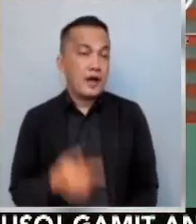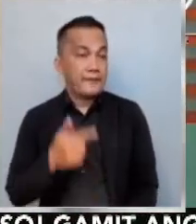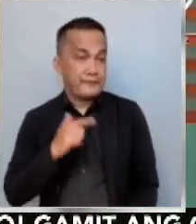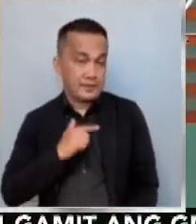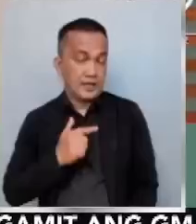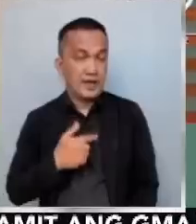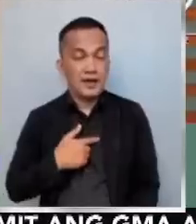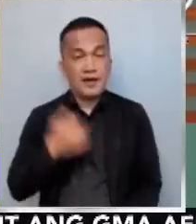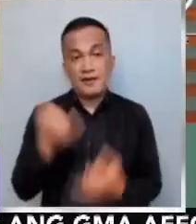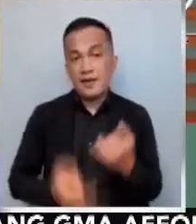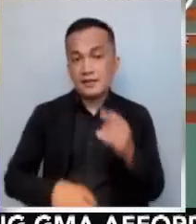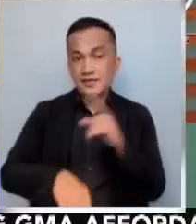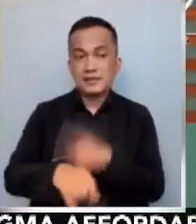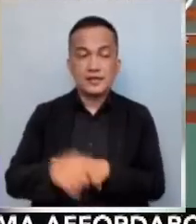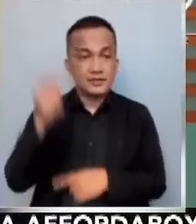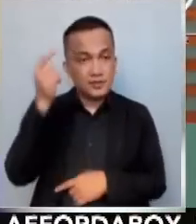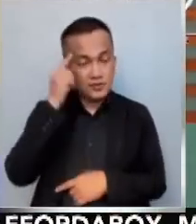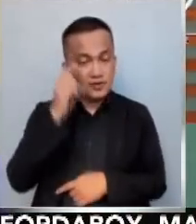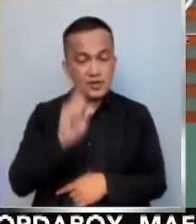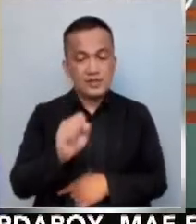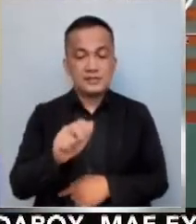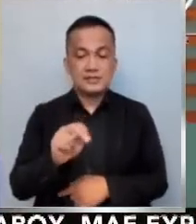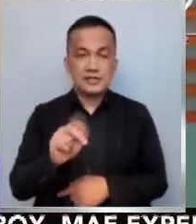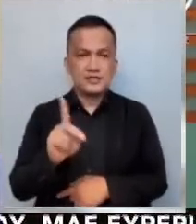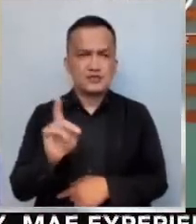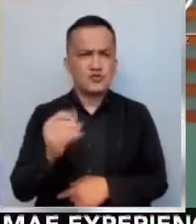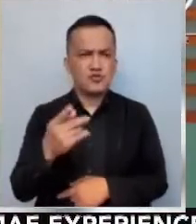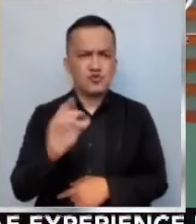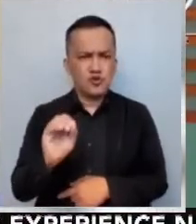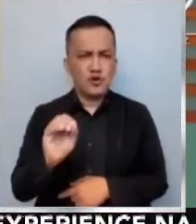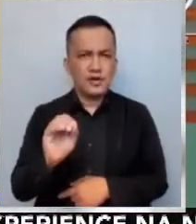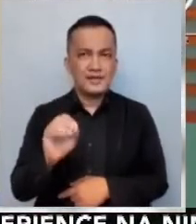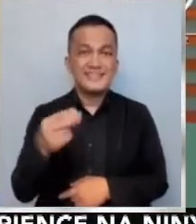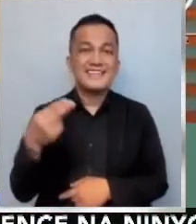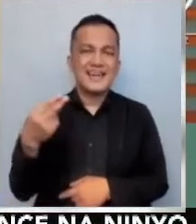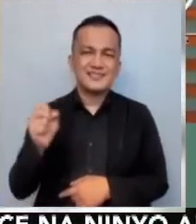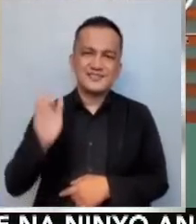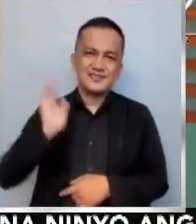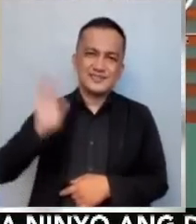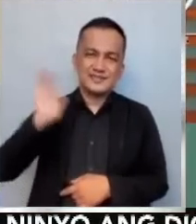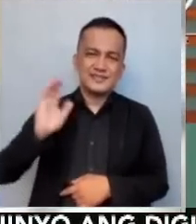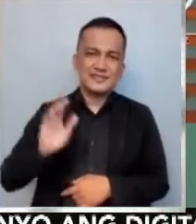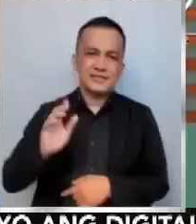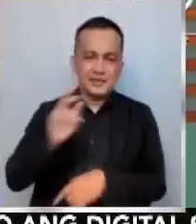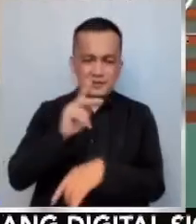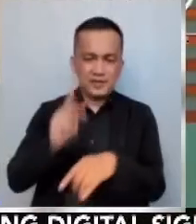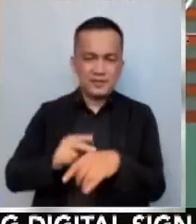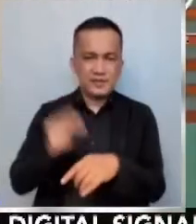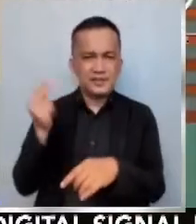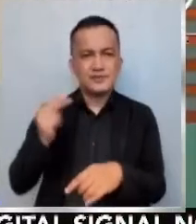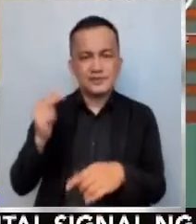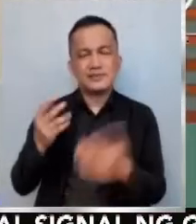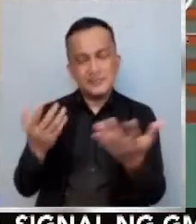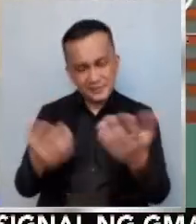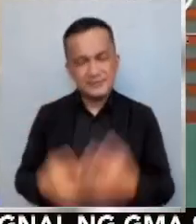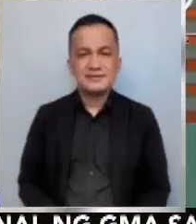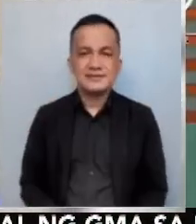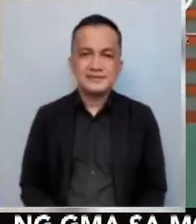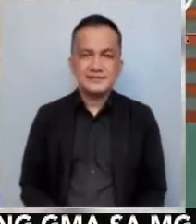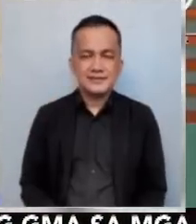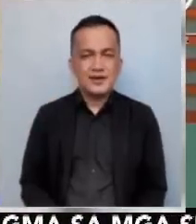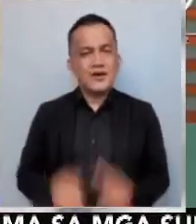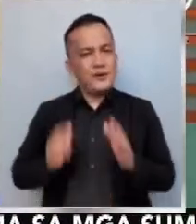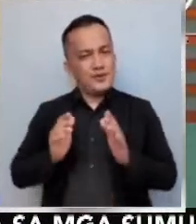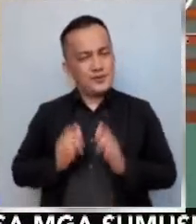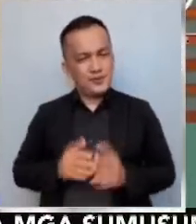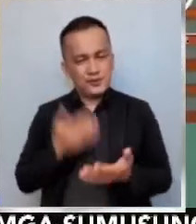I ever thought about sandugo was in high school, in Philippine history pa. And it's good to be